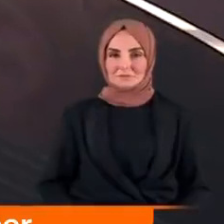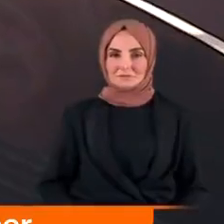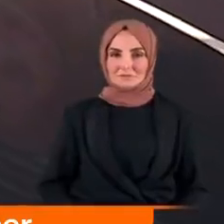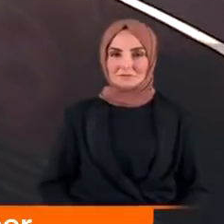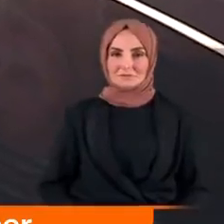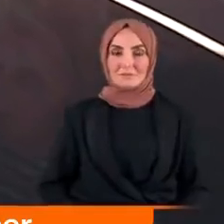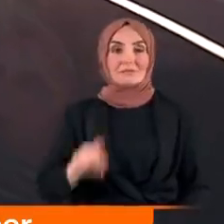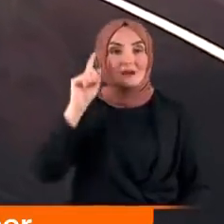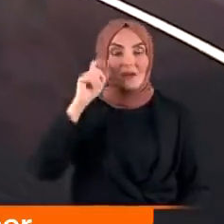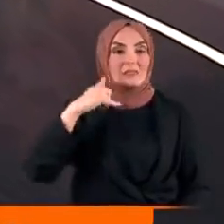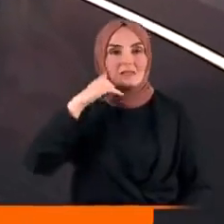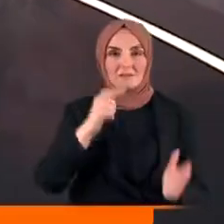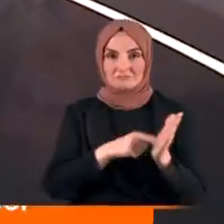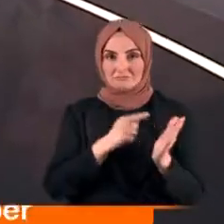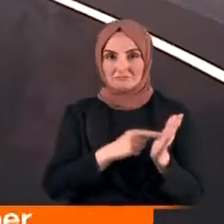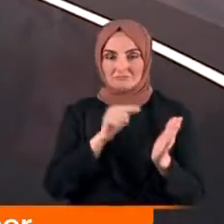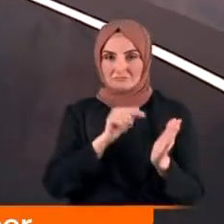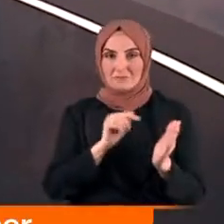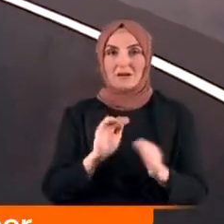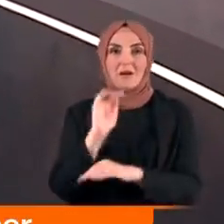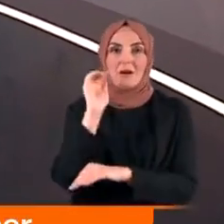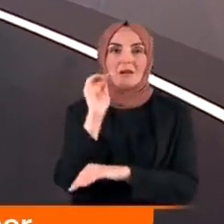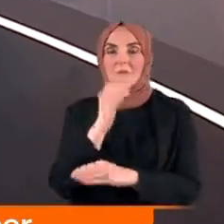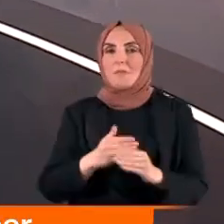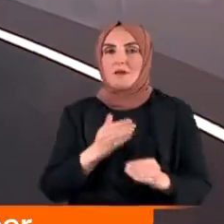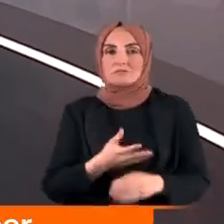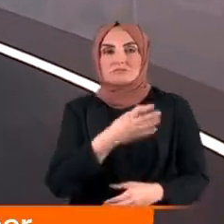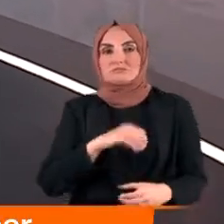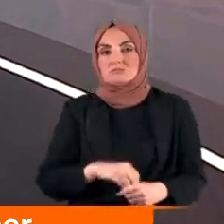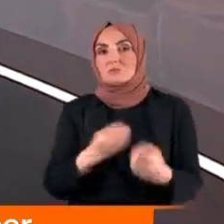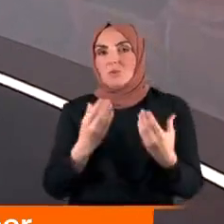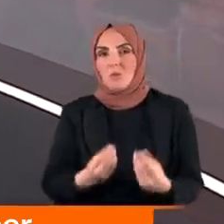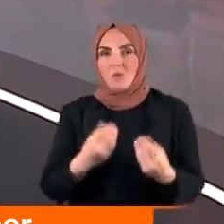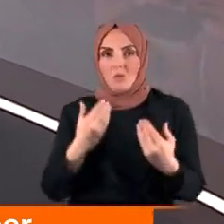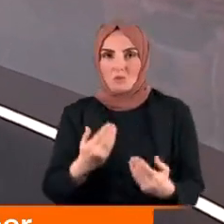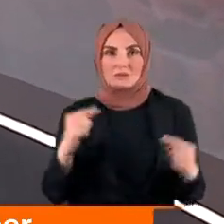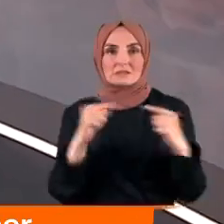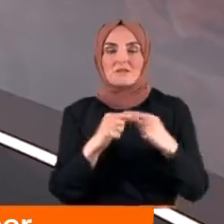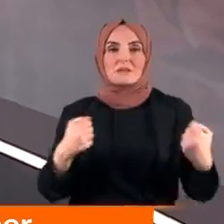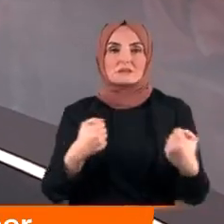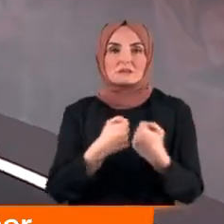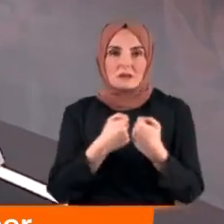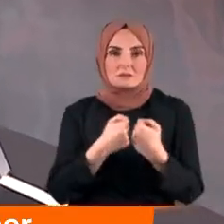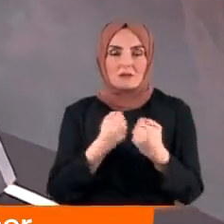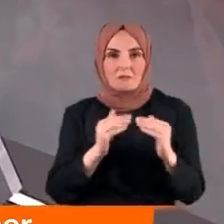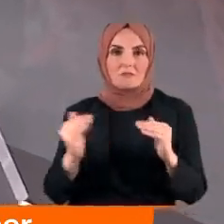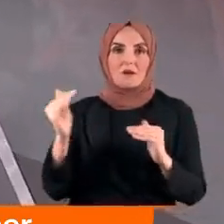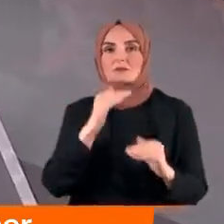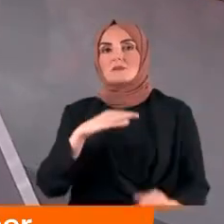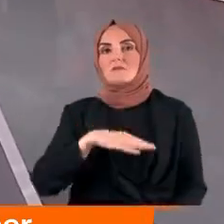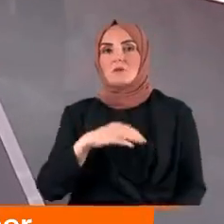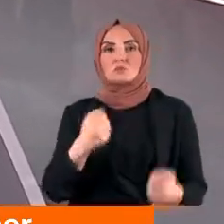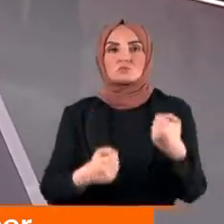akıllı telefonların hayatımızın bir parçası olmasıyla birlikte trafik kazalarında belirgin bir artış yaşanıyor sürücülerin araç